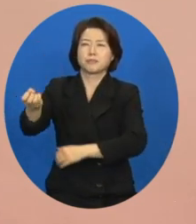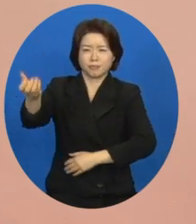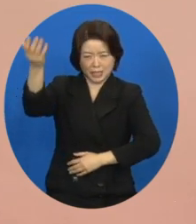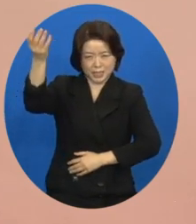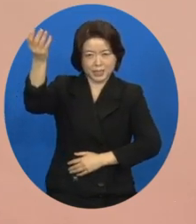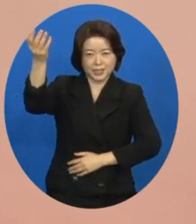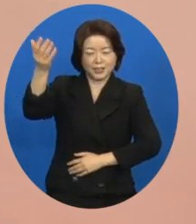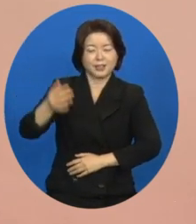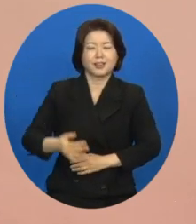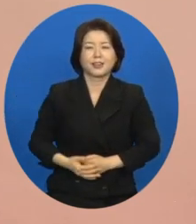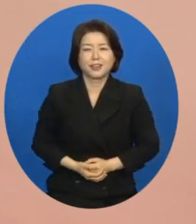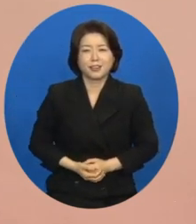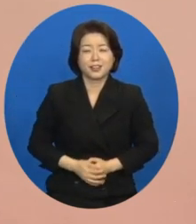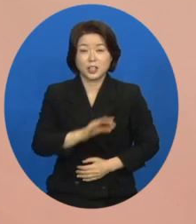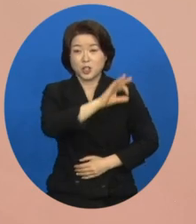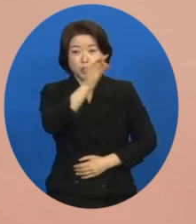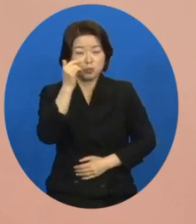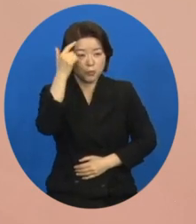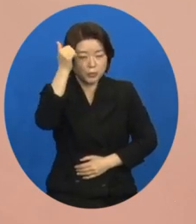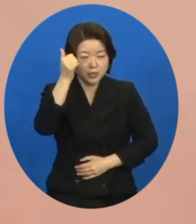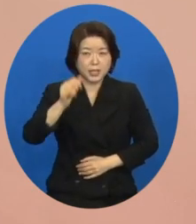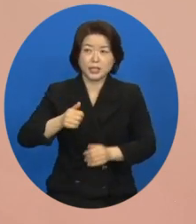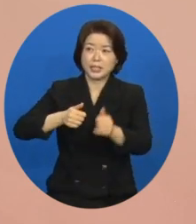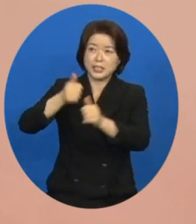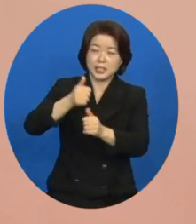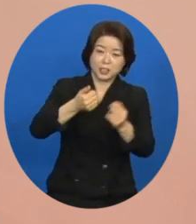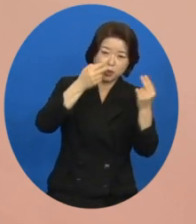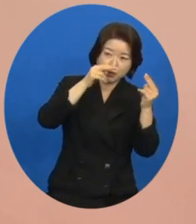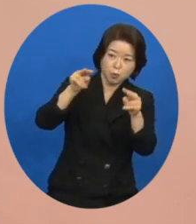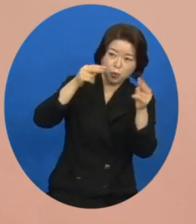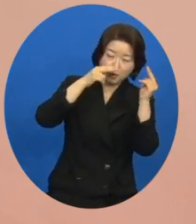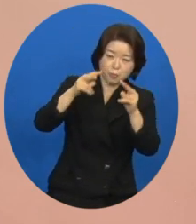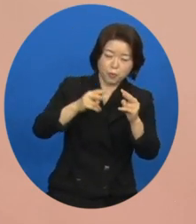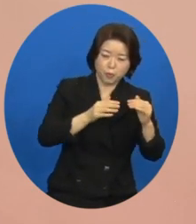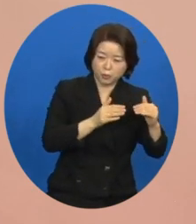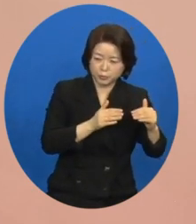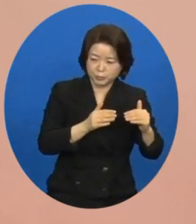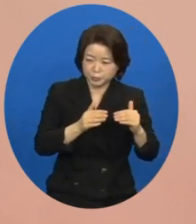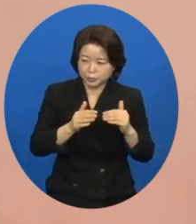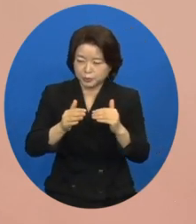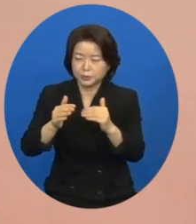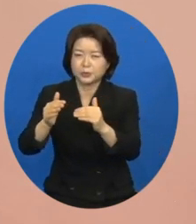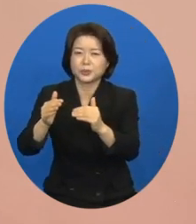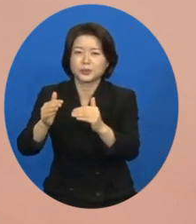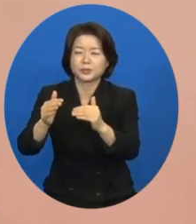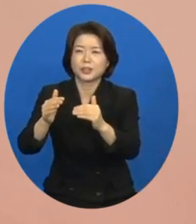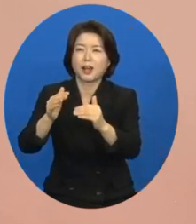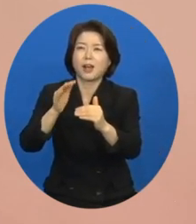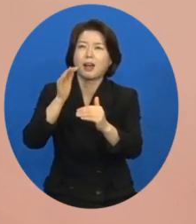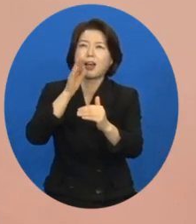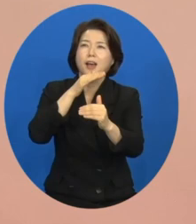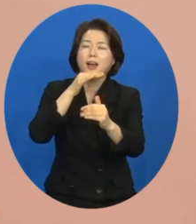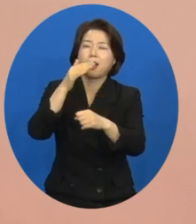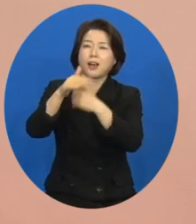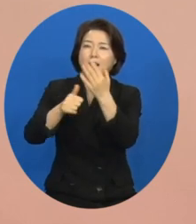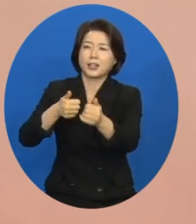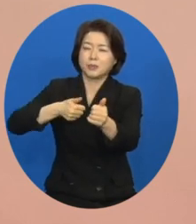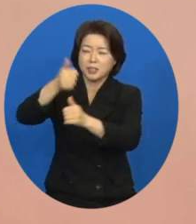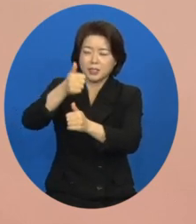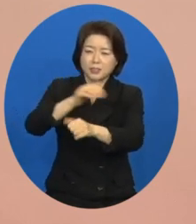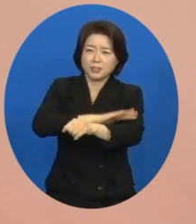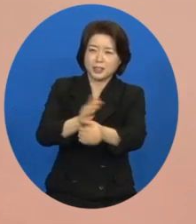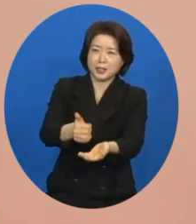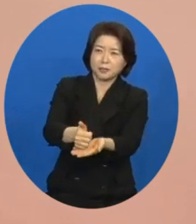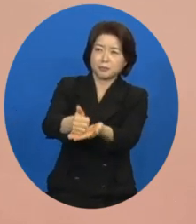하나님이 이겼지. 유 목사는 이긴 걸 보고 왔지. 하나님 이기시는 걸 잘 봤던 것. 그래서 축하해야